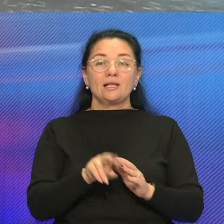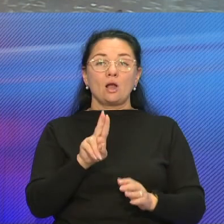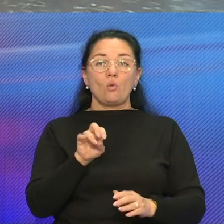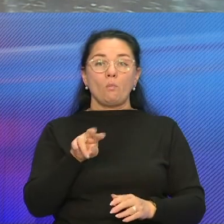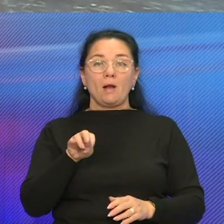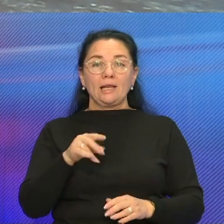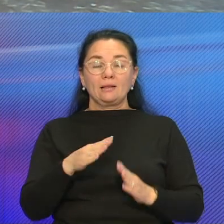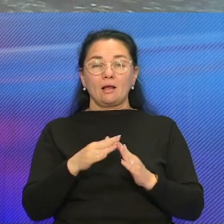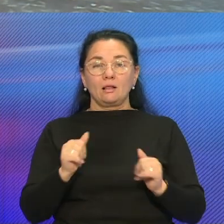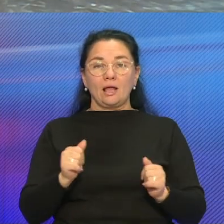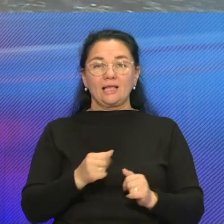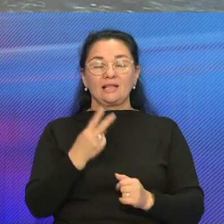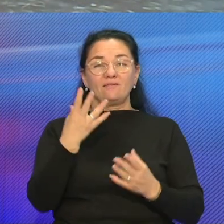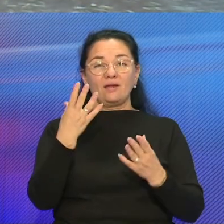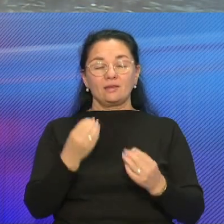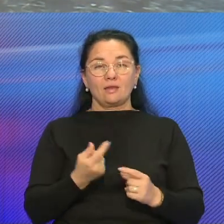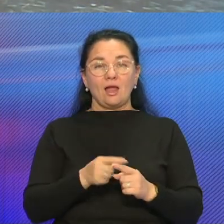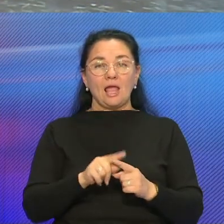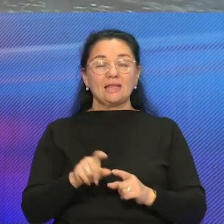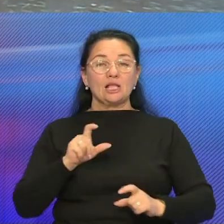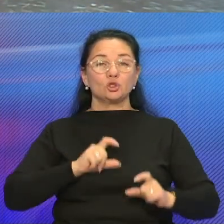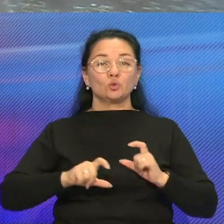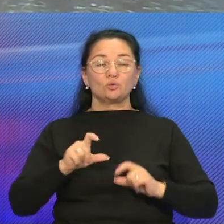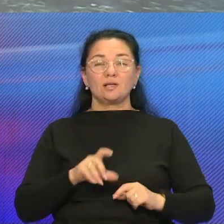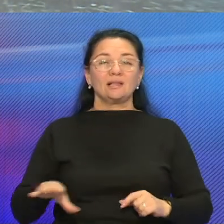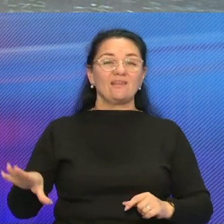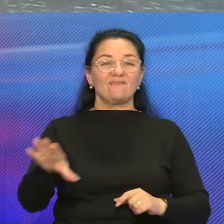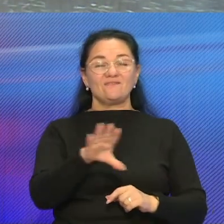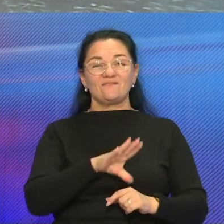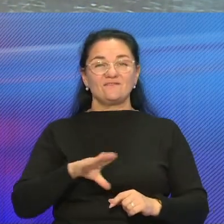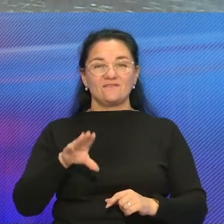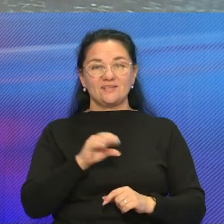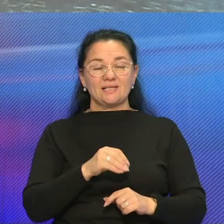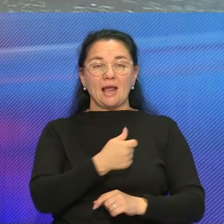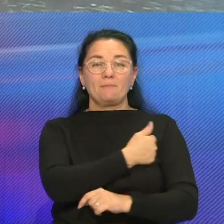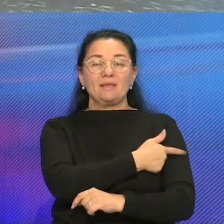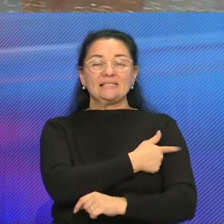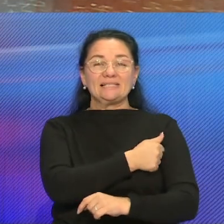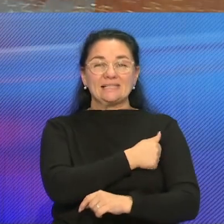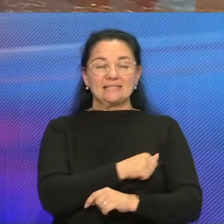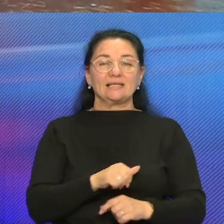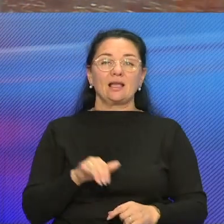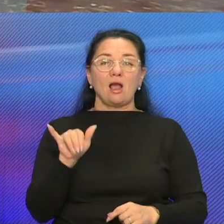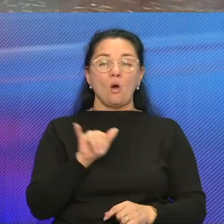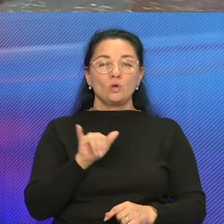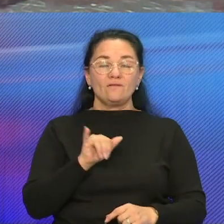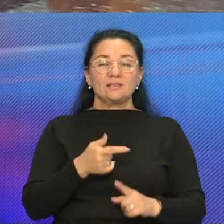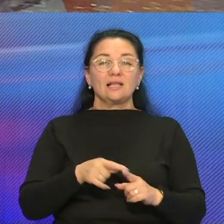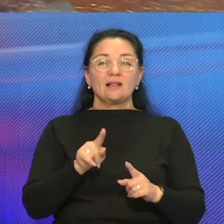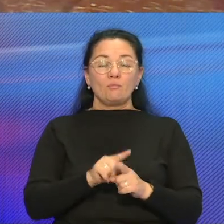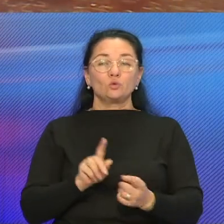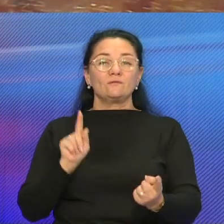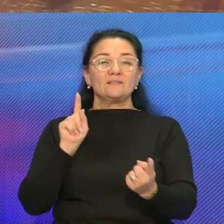На працягу двох дзён каманды, гэта студэнты ўсіх медыцынскіх в НУ Беларусі, будзі спрашацца ў спартывных і творшых